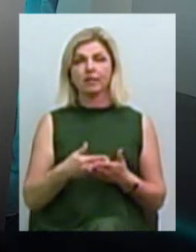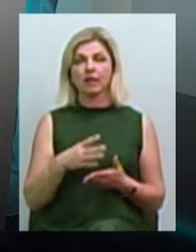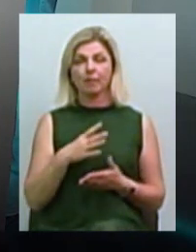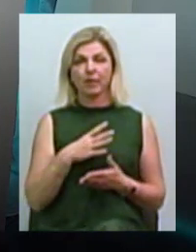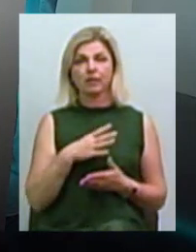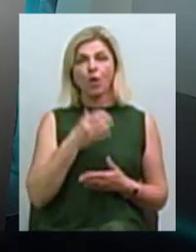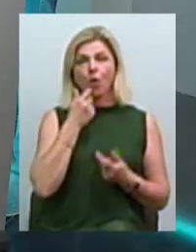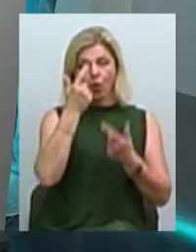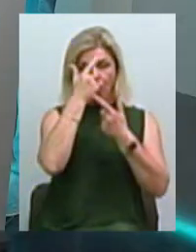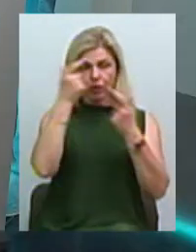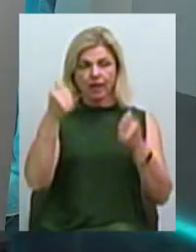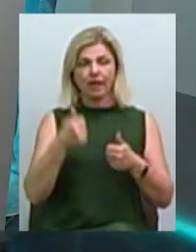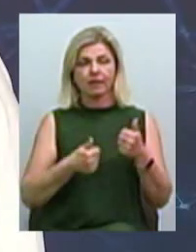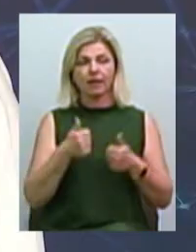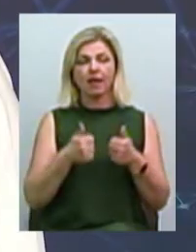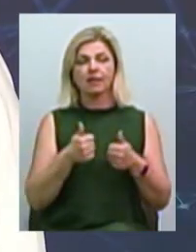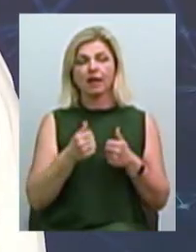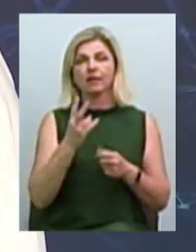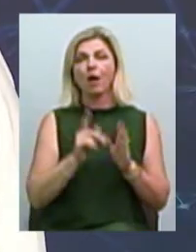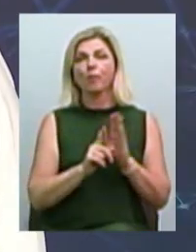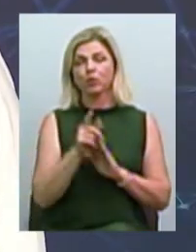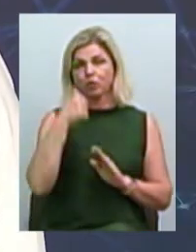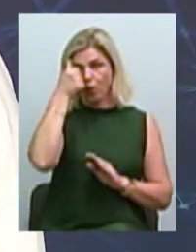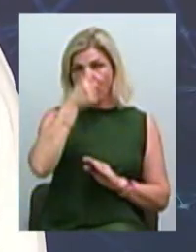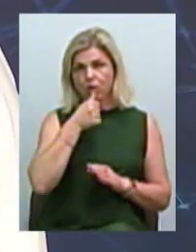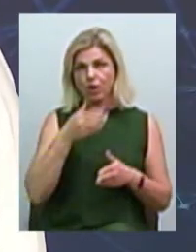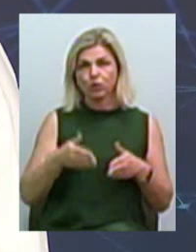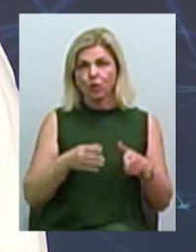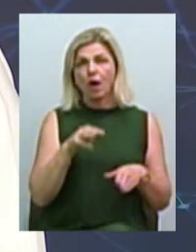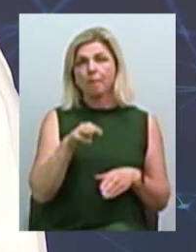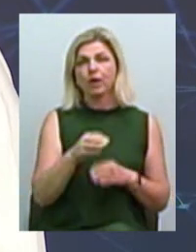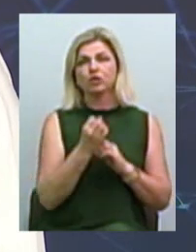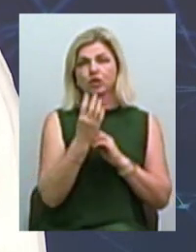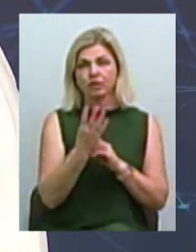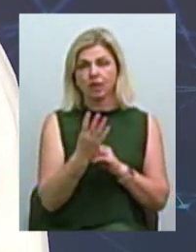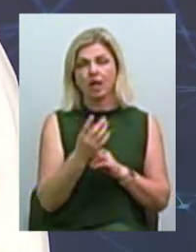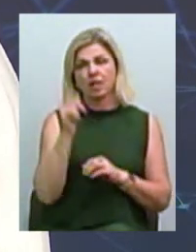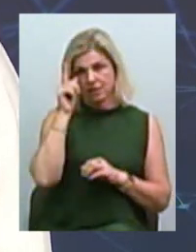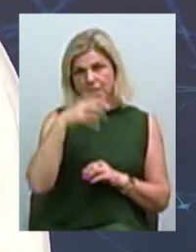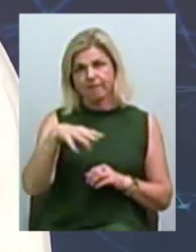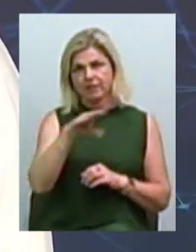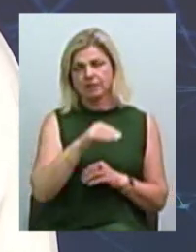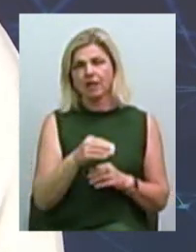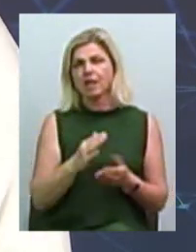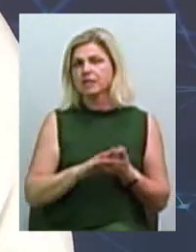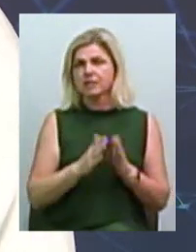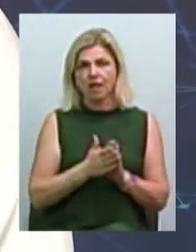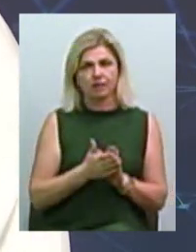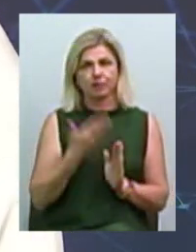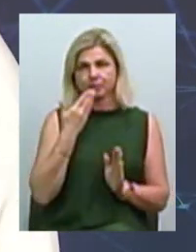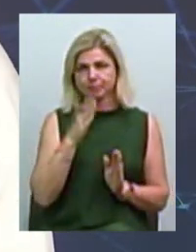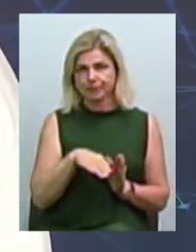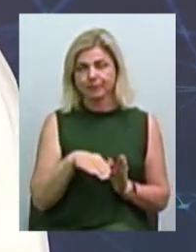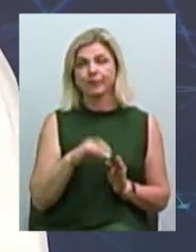Ми оголосили тендер на початку року на дорогу М14 в сторону Херсону. Всі знають катастрофічний стан, в якому знаходиться виїзд.